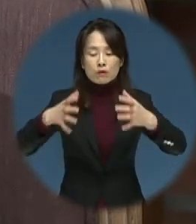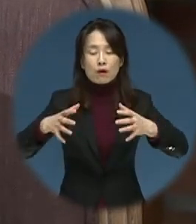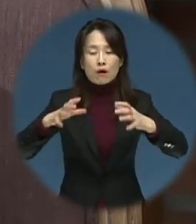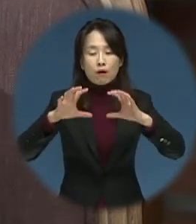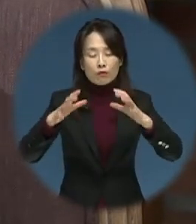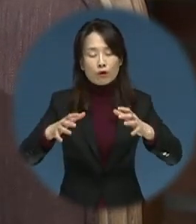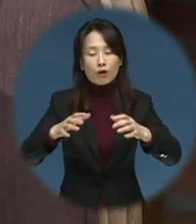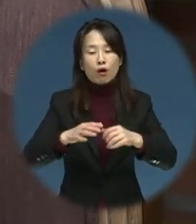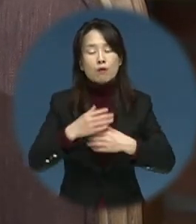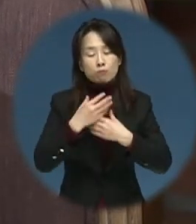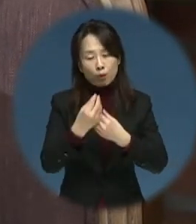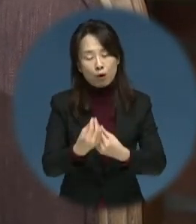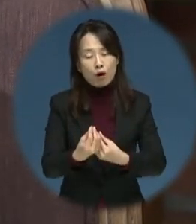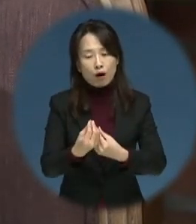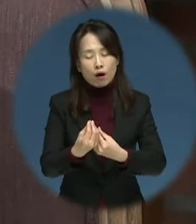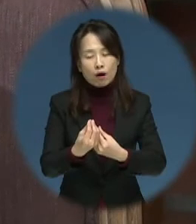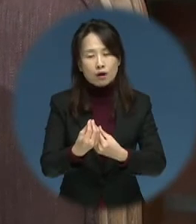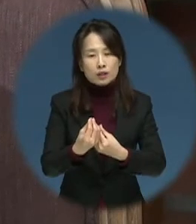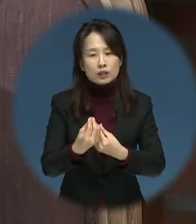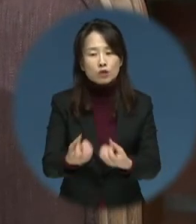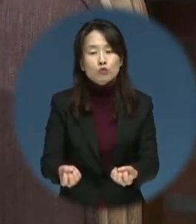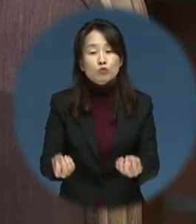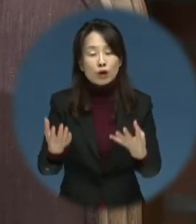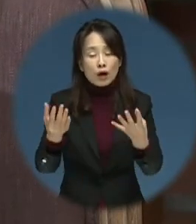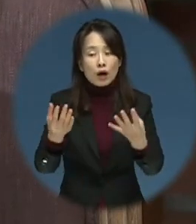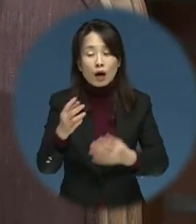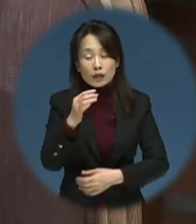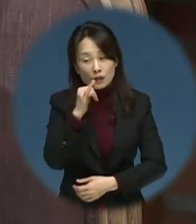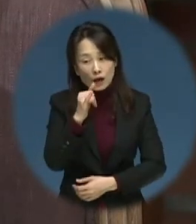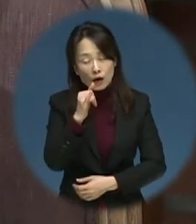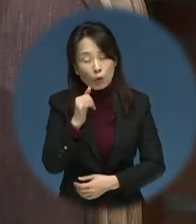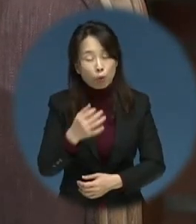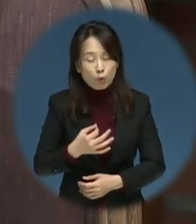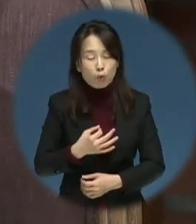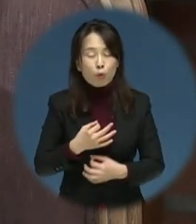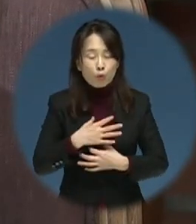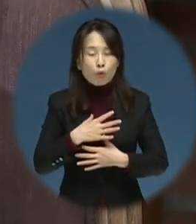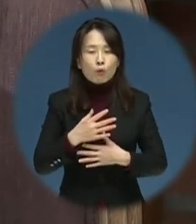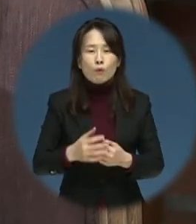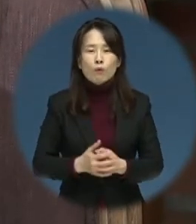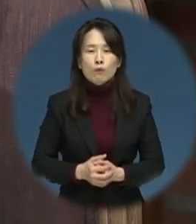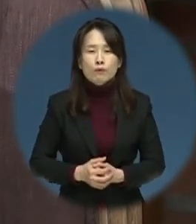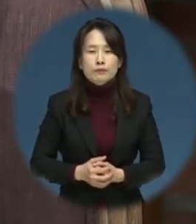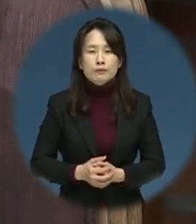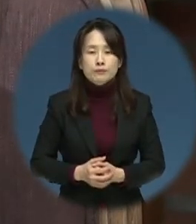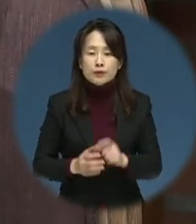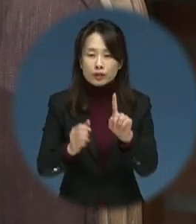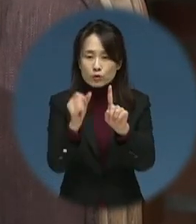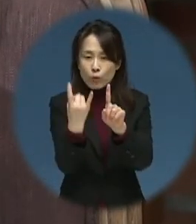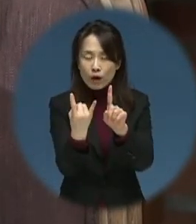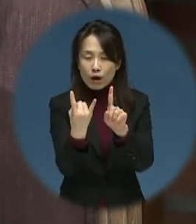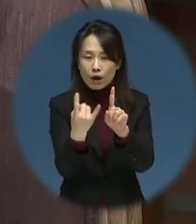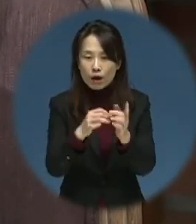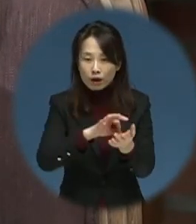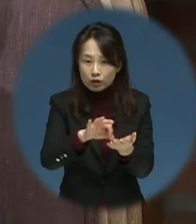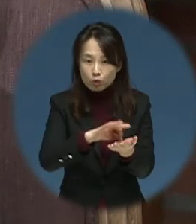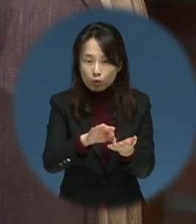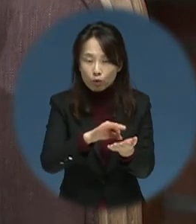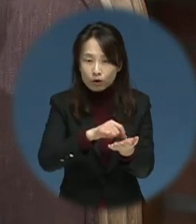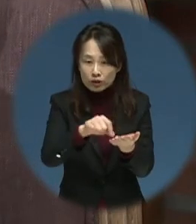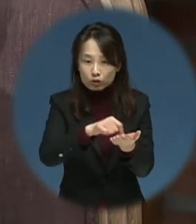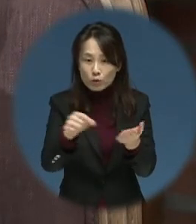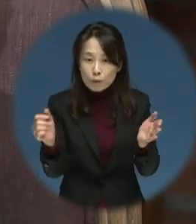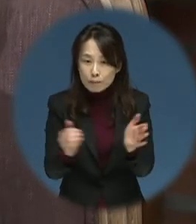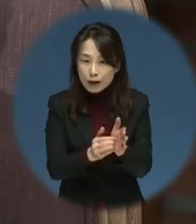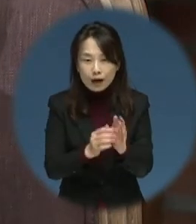있었다면 놀라운 거잖아요. 그러니까요. 그게 저도 이례적 기록만 있는 줄 알았는데, 예. 이제 요즘에 이제